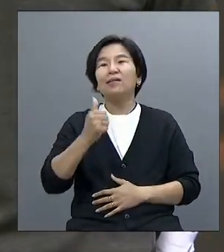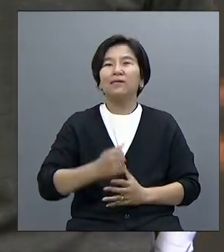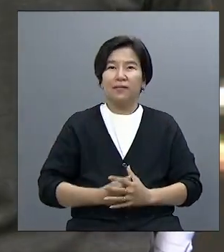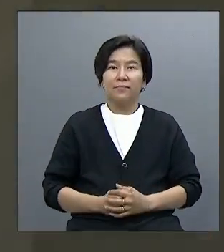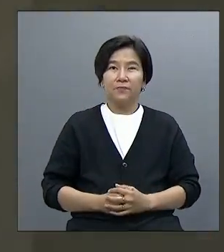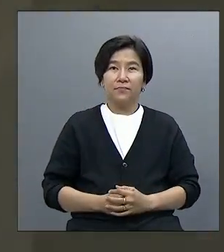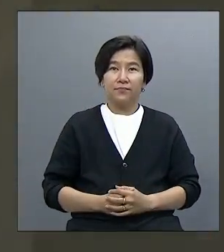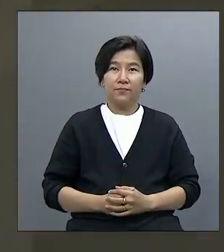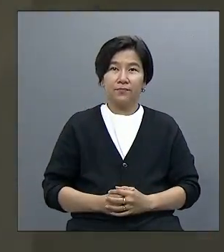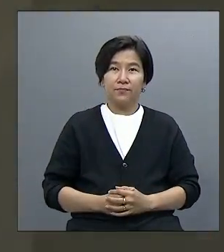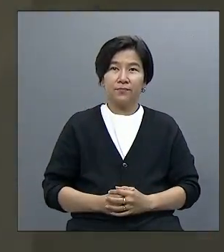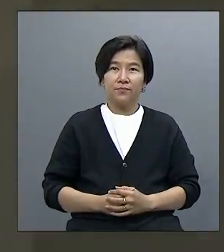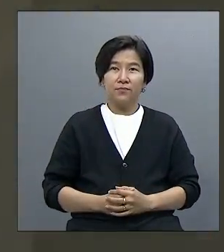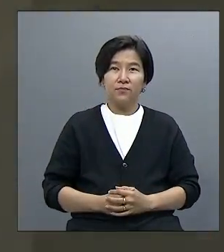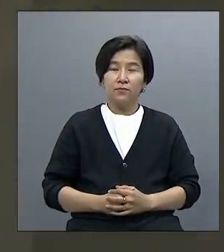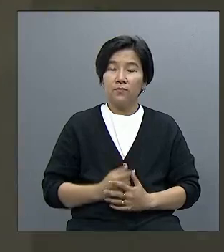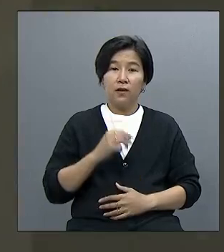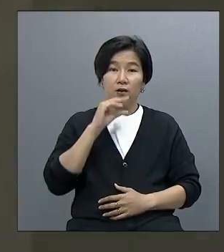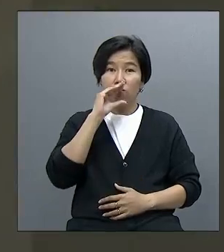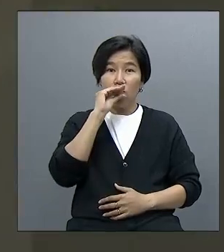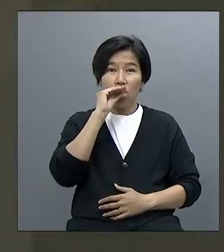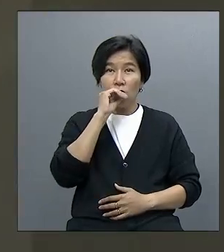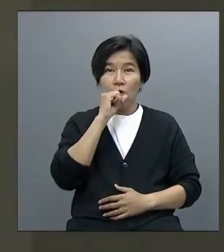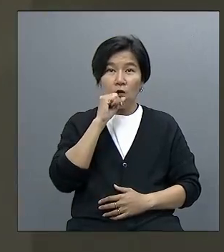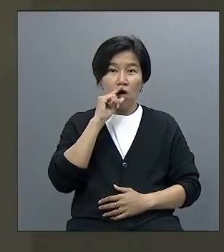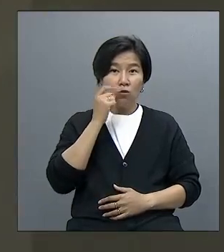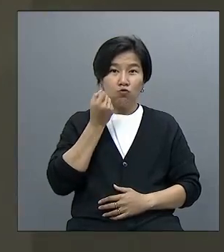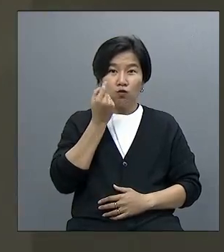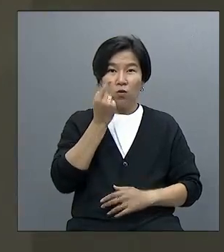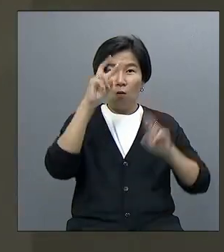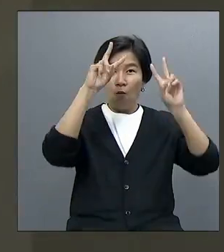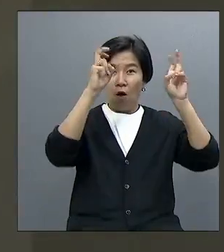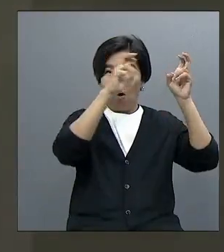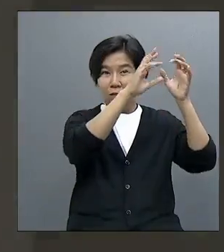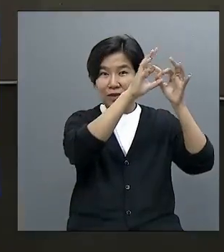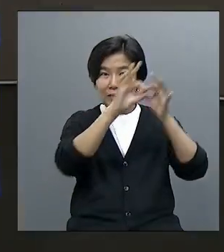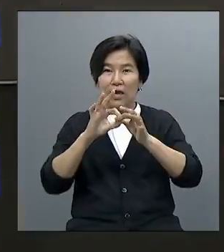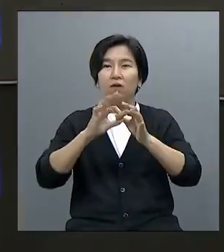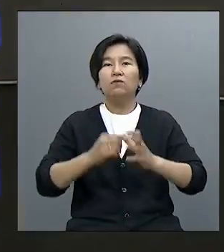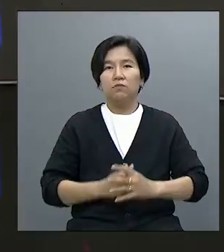ได้แล้วคือเราจะอิมพอไวส์หรือว่าด้นสดอะไรไปก็ได้แต่ให้เกี่ยวกับกิมมิกที่เราตั้งแกนเอาไว้ เพรา